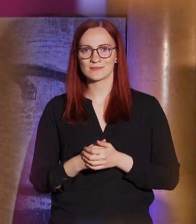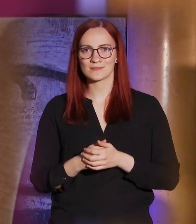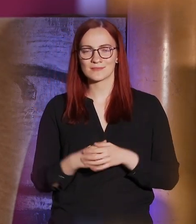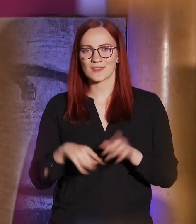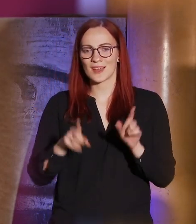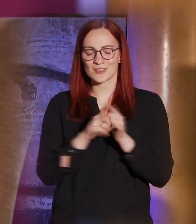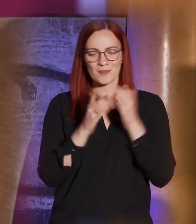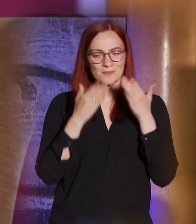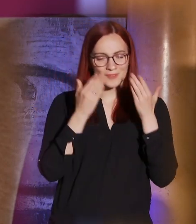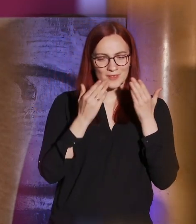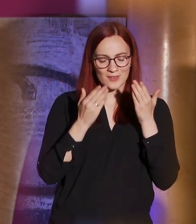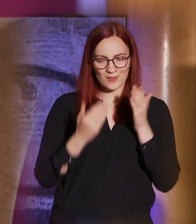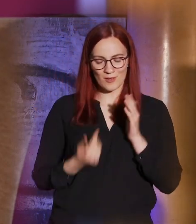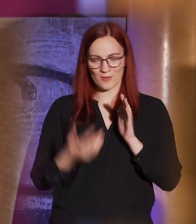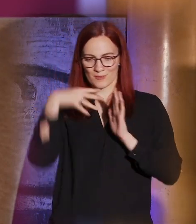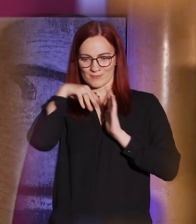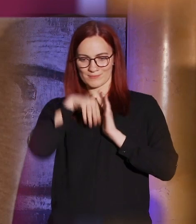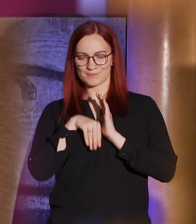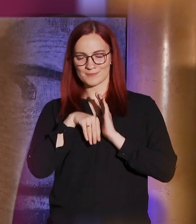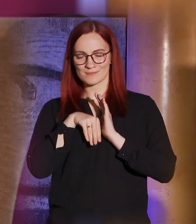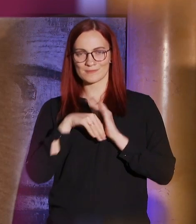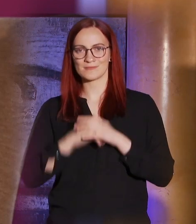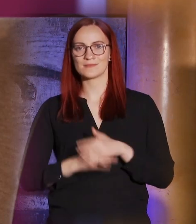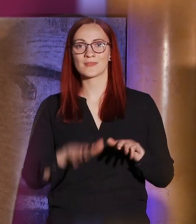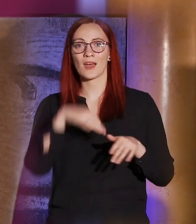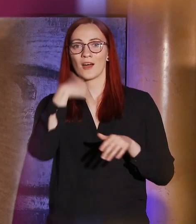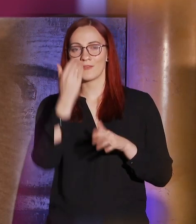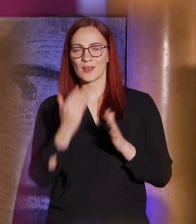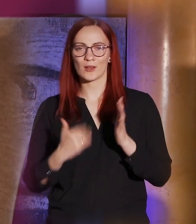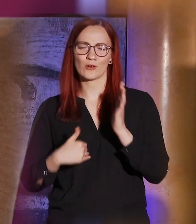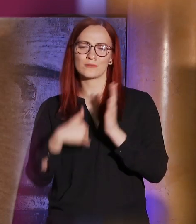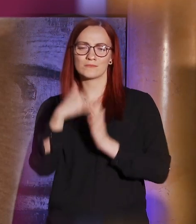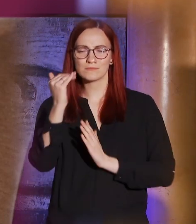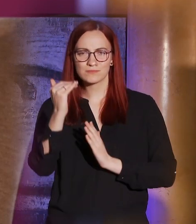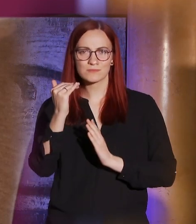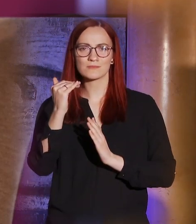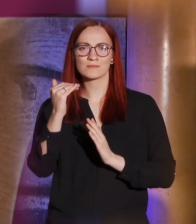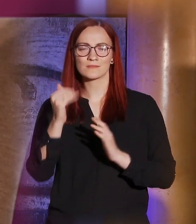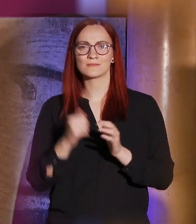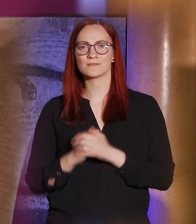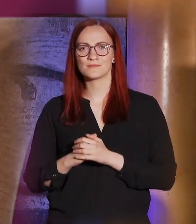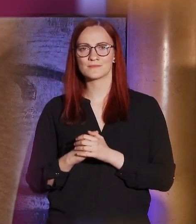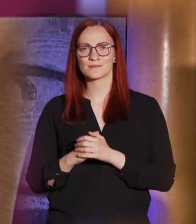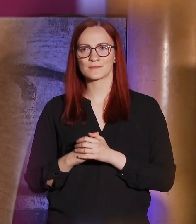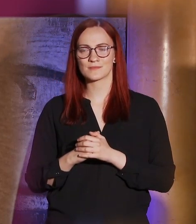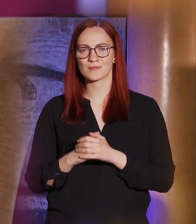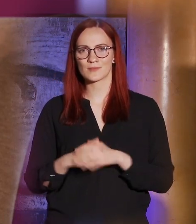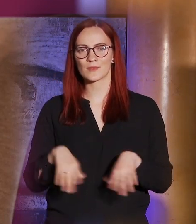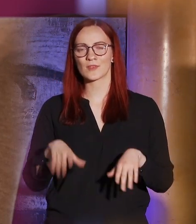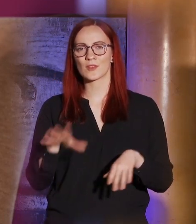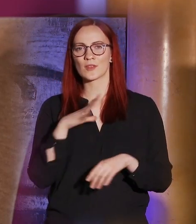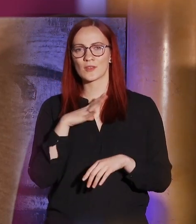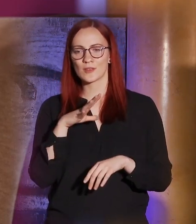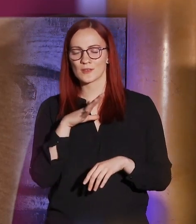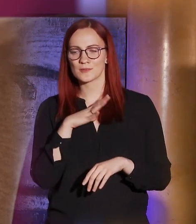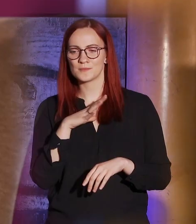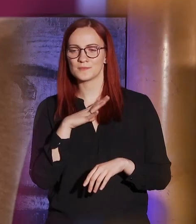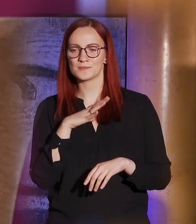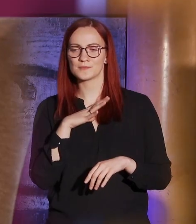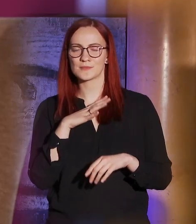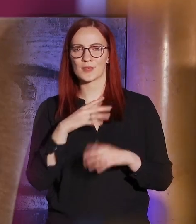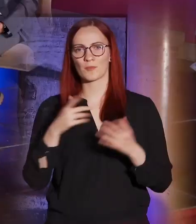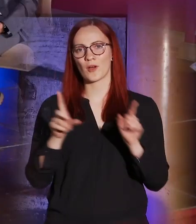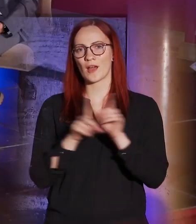Įsikūnydavau kažkaip labai greitai, tai ir, o paskui jau paaugusi, iš kartono išsikarpydavau tokį teatrą nešiojamą